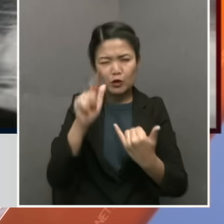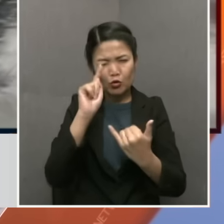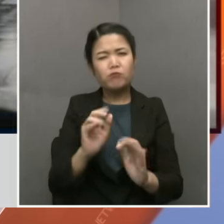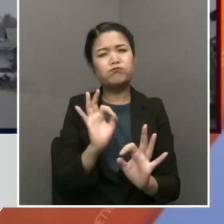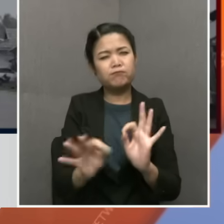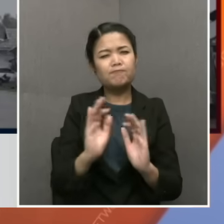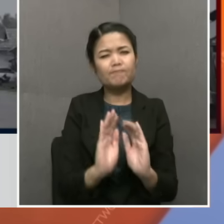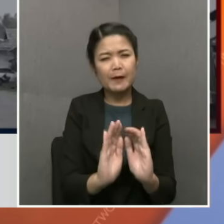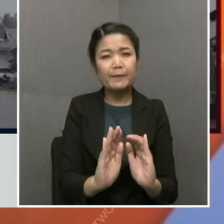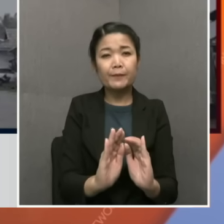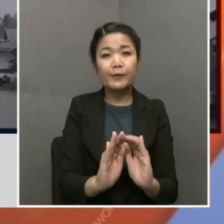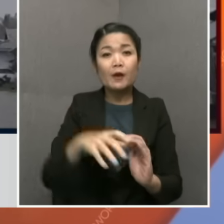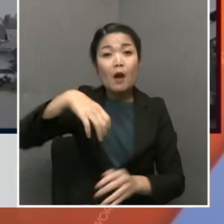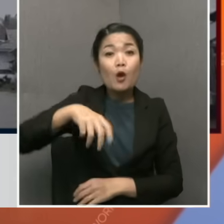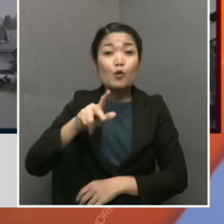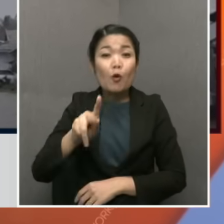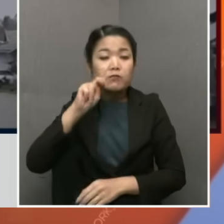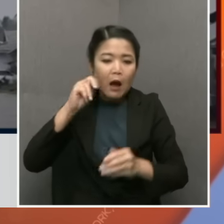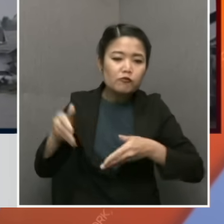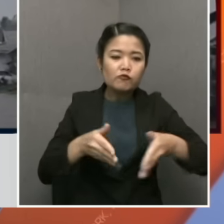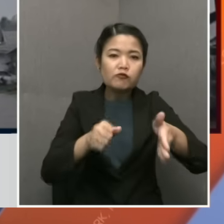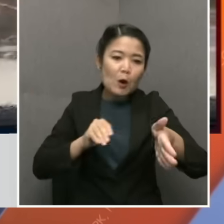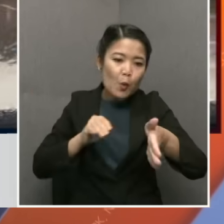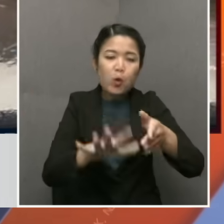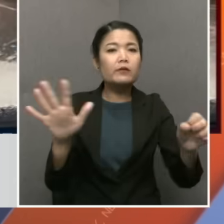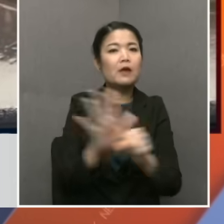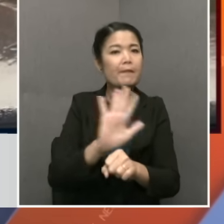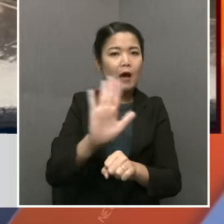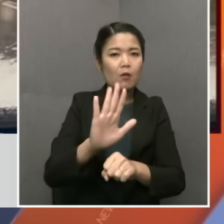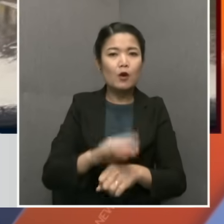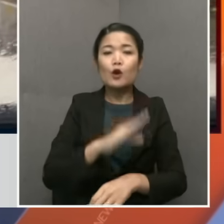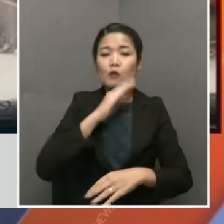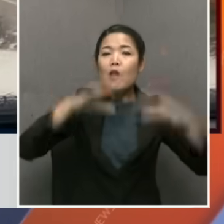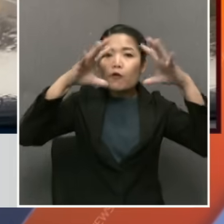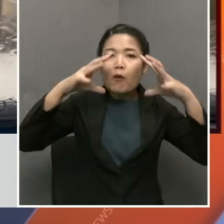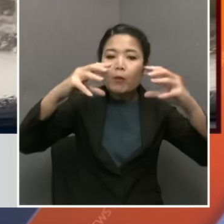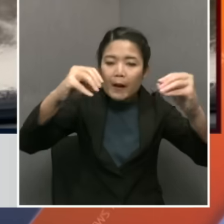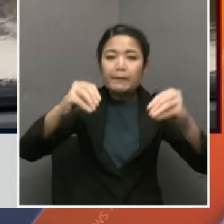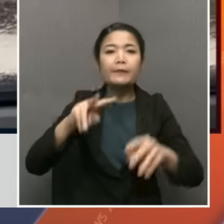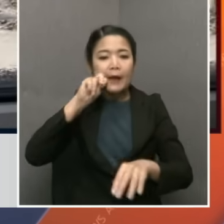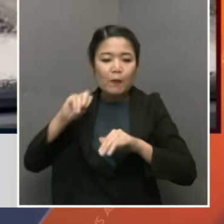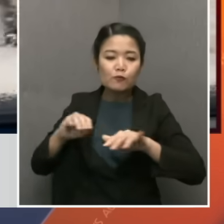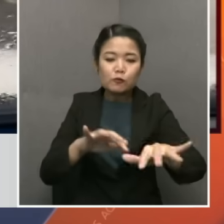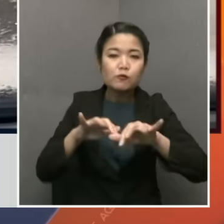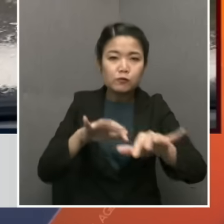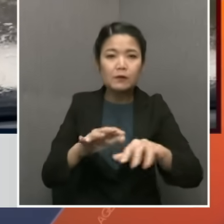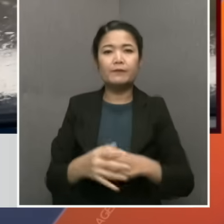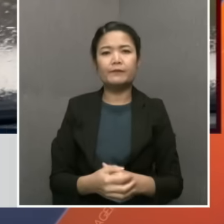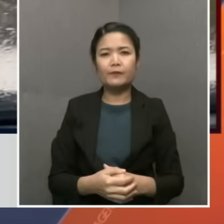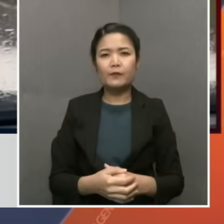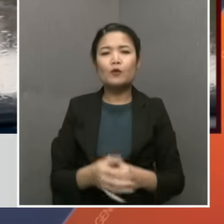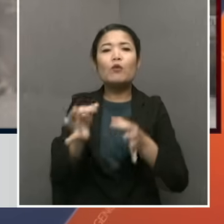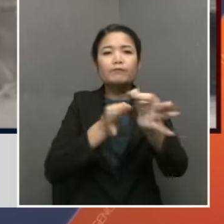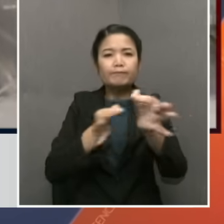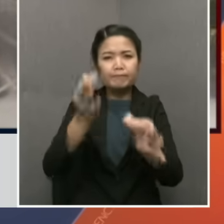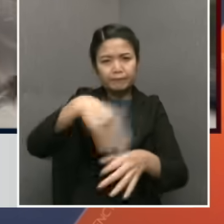น้ำนะครับคนชนประทานก็จะไม่ปล่อยน้ำให้เต็มที่นะครับจะปล่อยเฉพาะช่วงที่ฝนทิ้งช่วงเท่านั้นนะครับอันนี้ก็ต้องขอเอ่อขอเข้าใจ